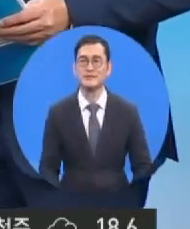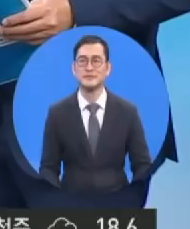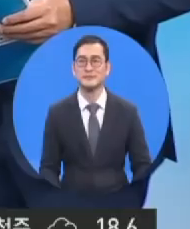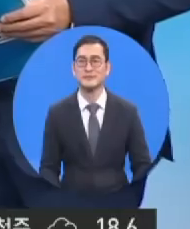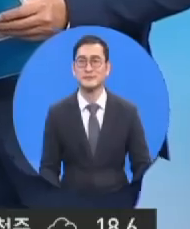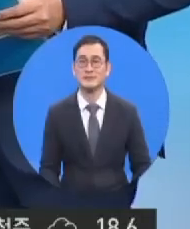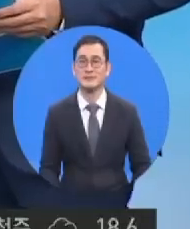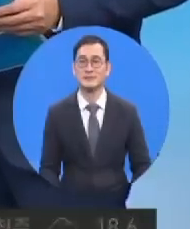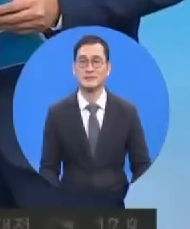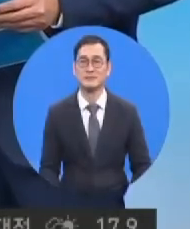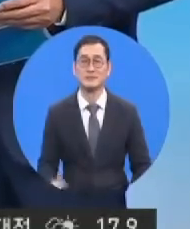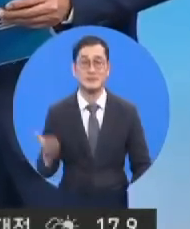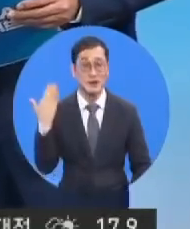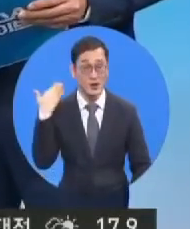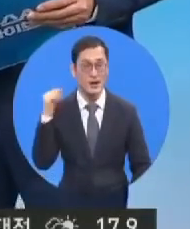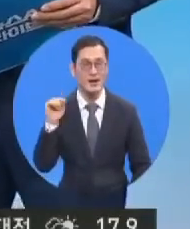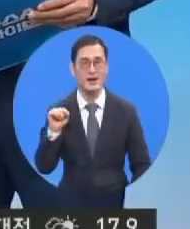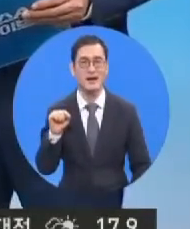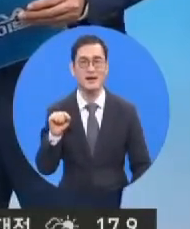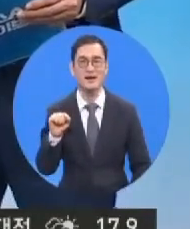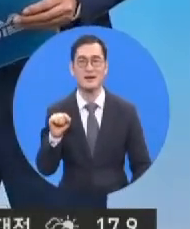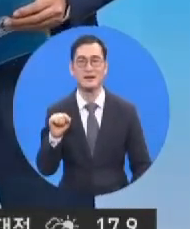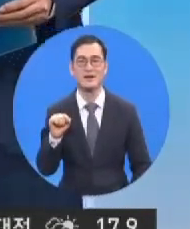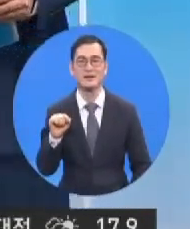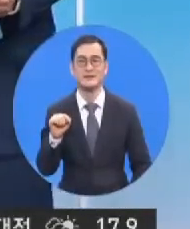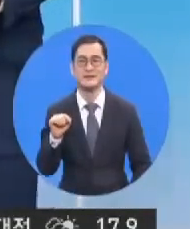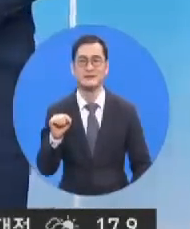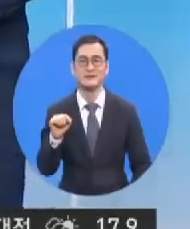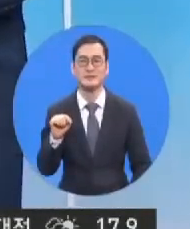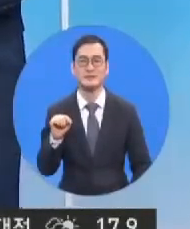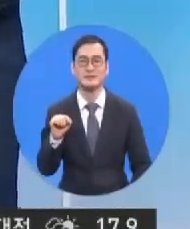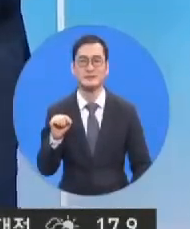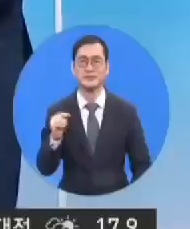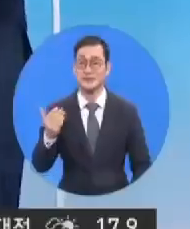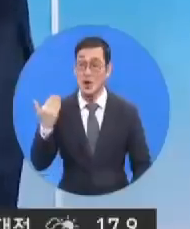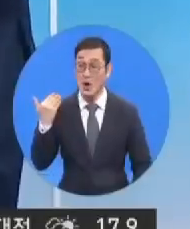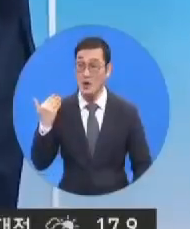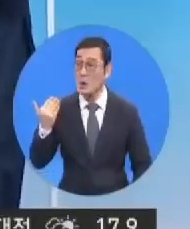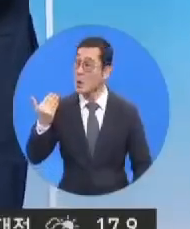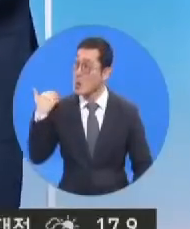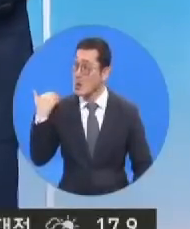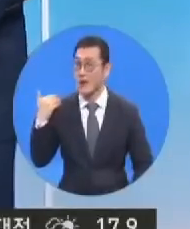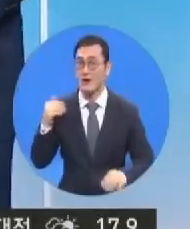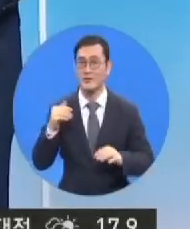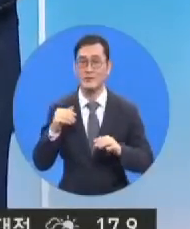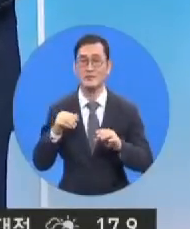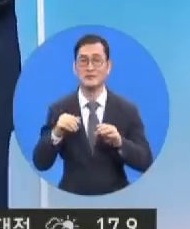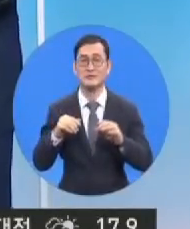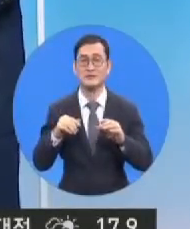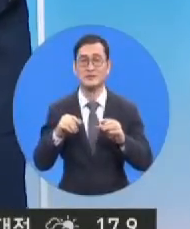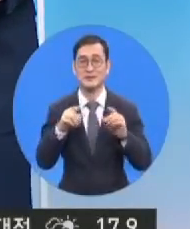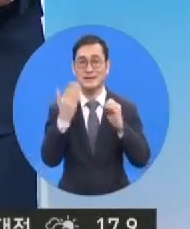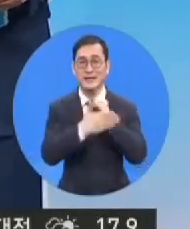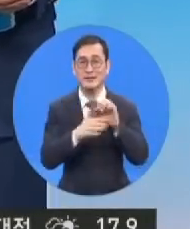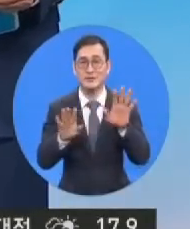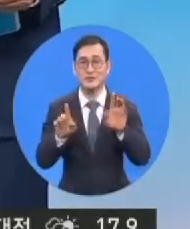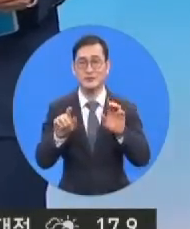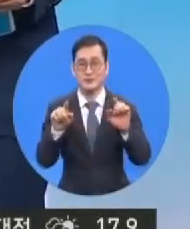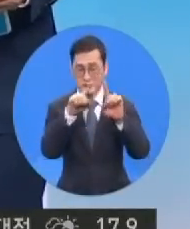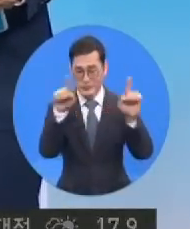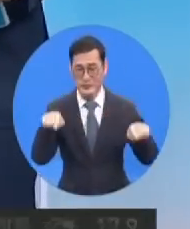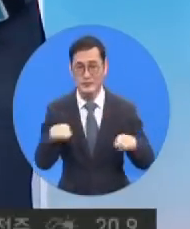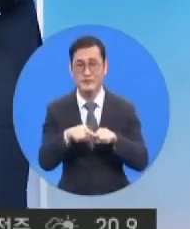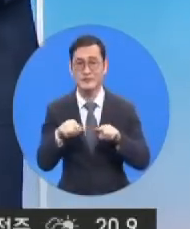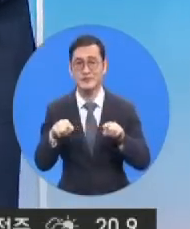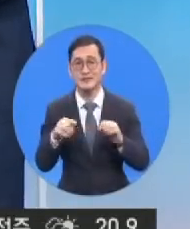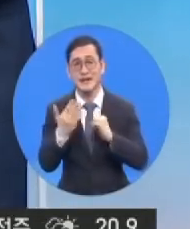지난 30일 후보의 유세 현장 사진인데 혹시 무슨 차이가 있는지 눈치채셨습니까? 바로 유세 때